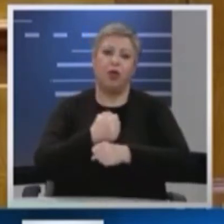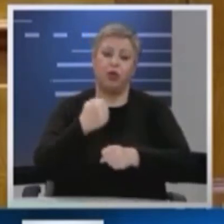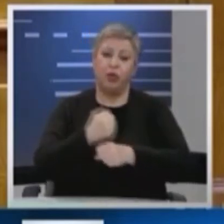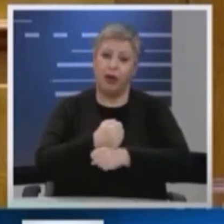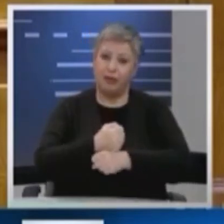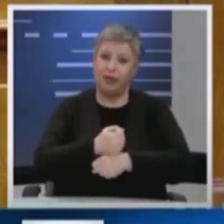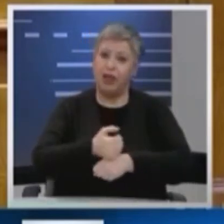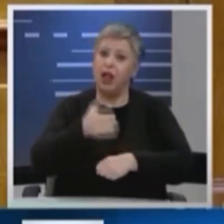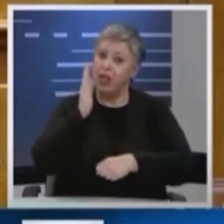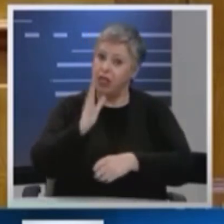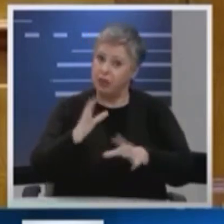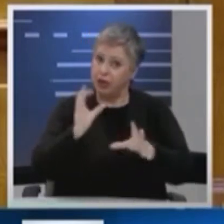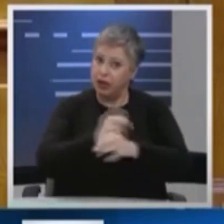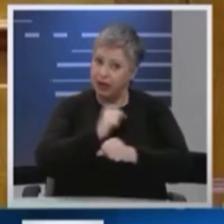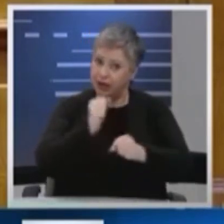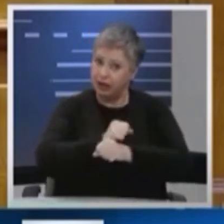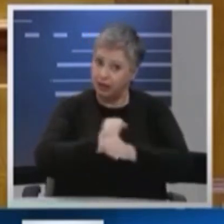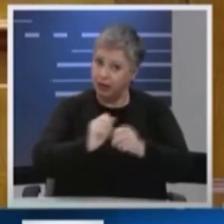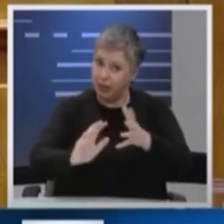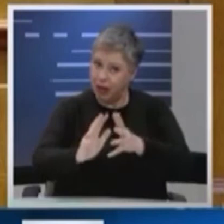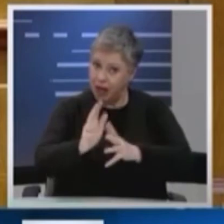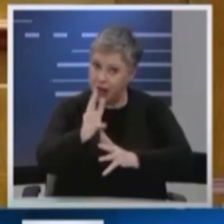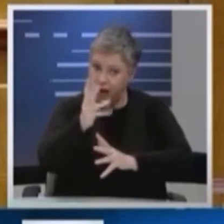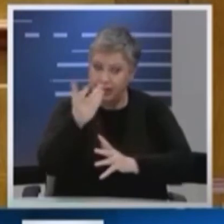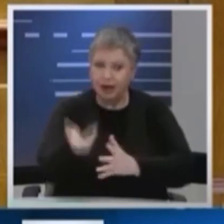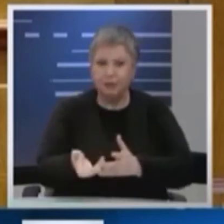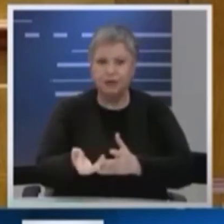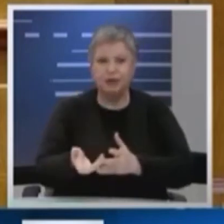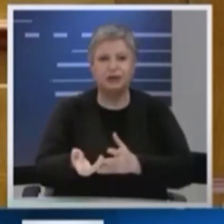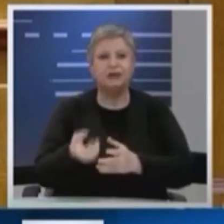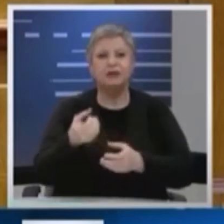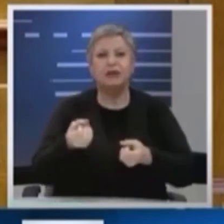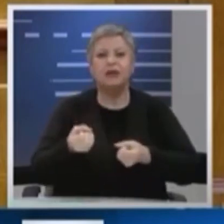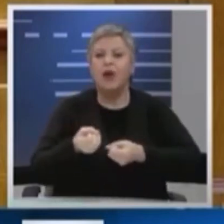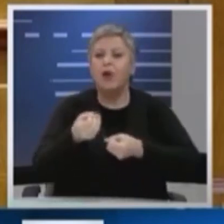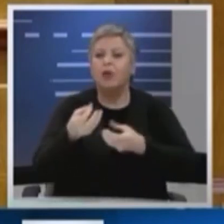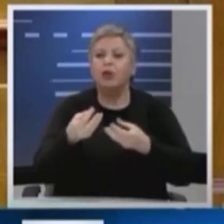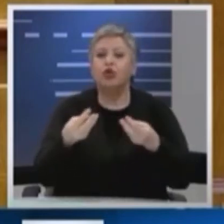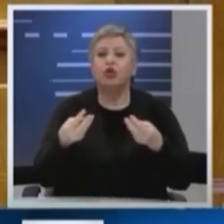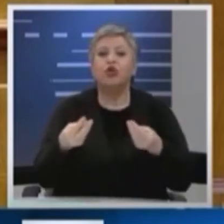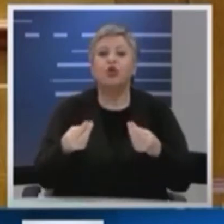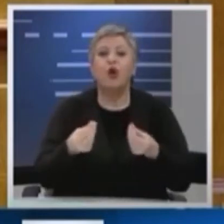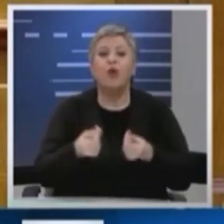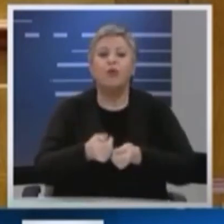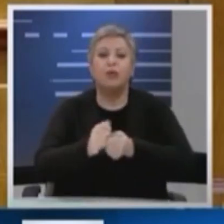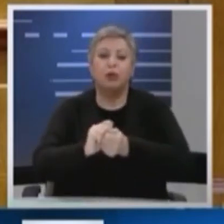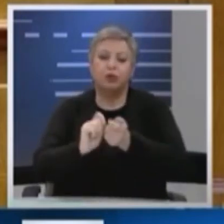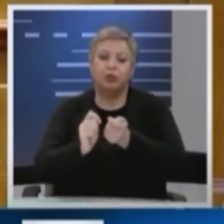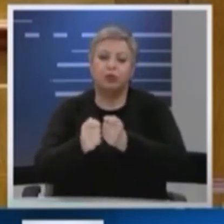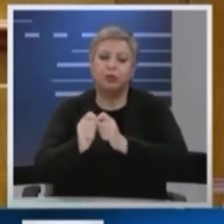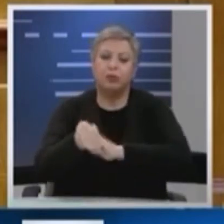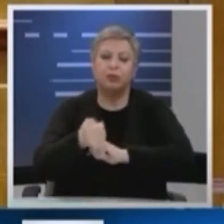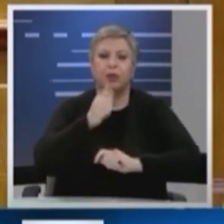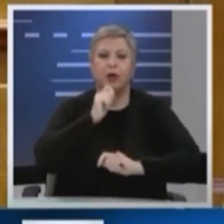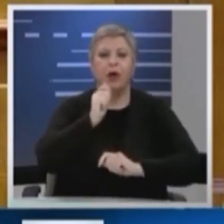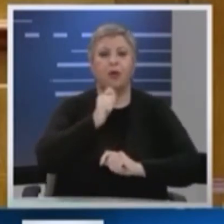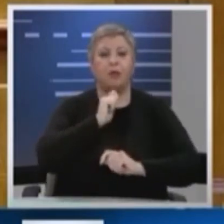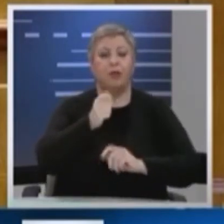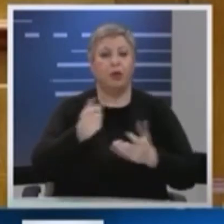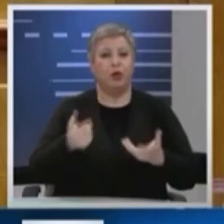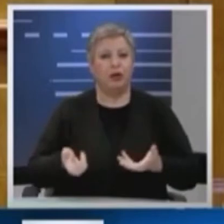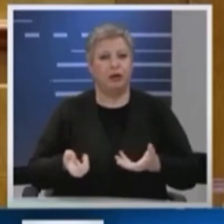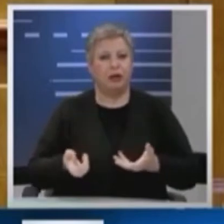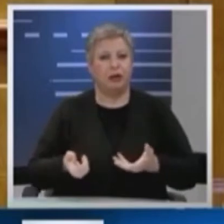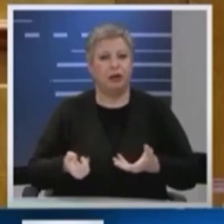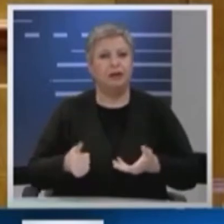επιθυμητούς ρυθμούς ανάπτυξης. Μια ανάπτυξη που απαιτεί παραγωγική ανασυγκρότηση, μεταρρυθμιστική πολιτική,